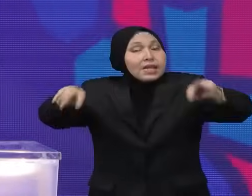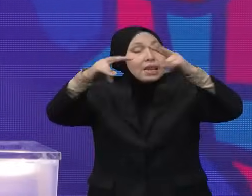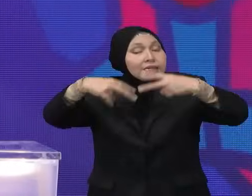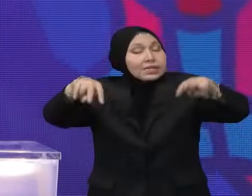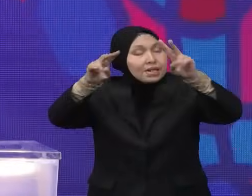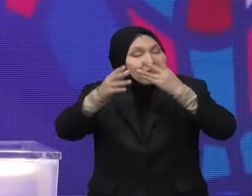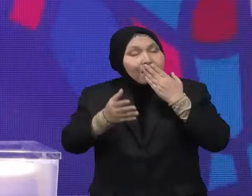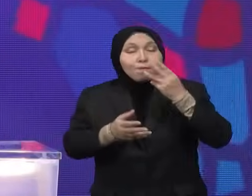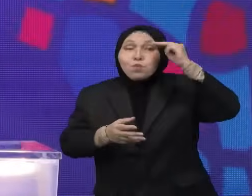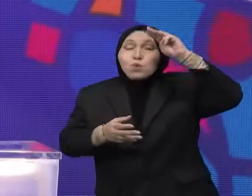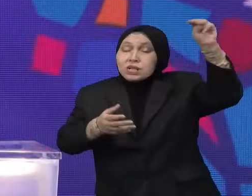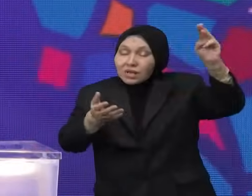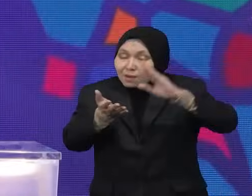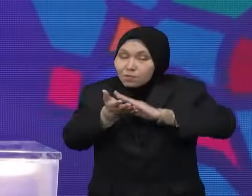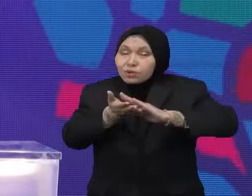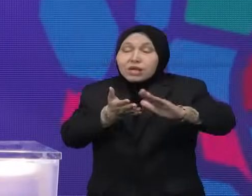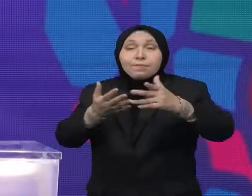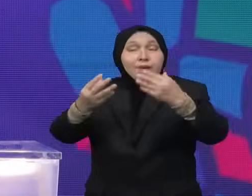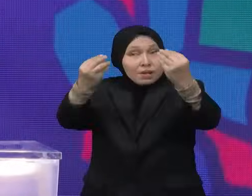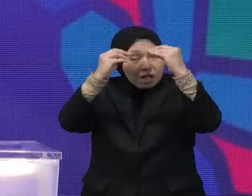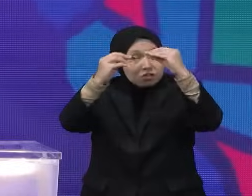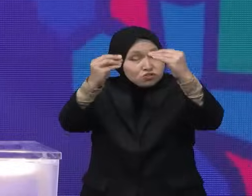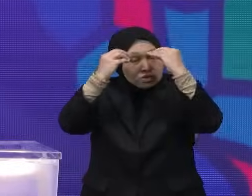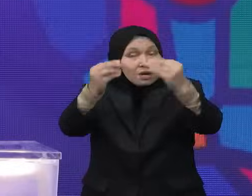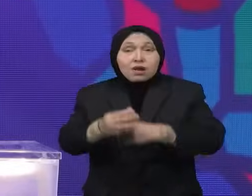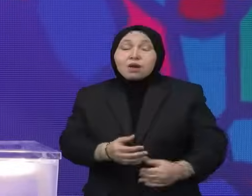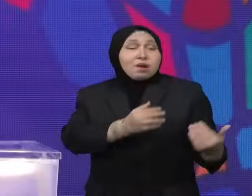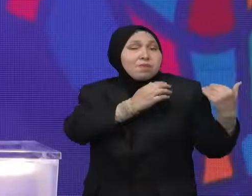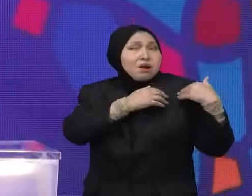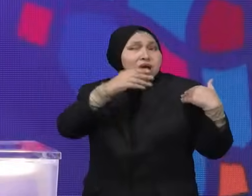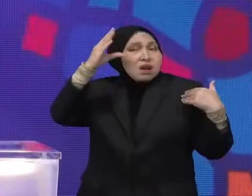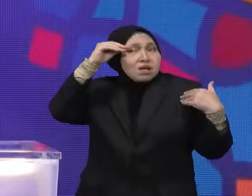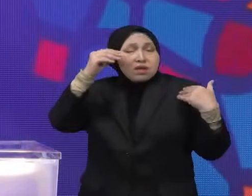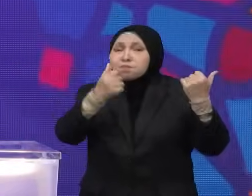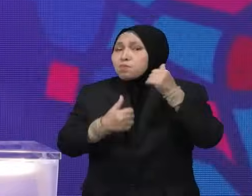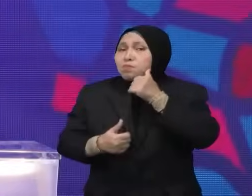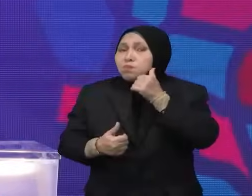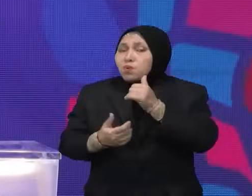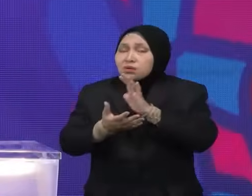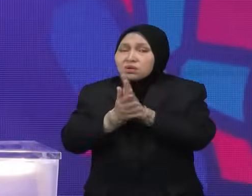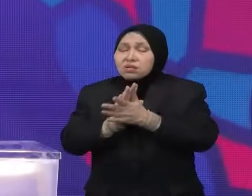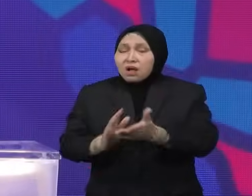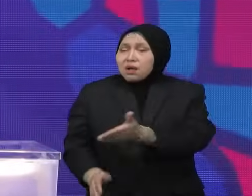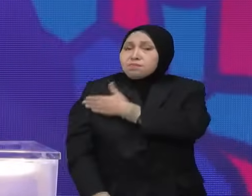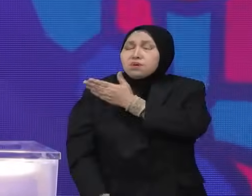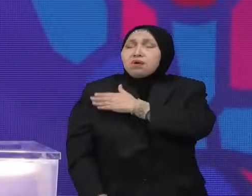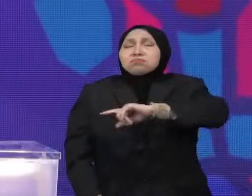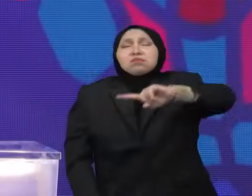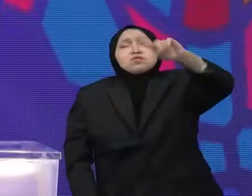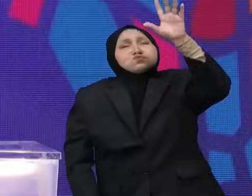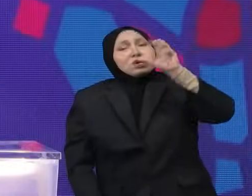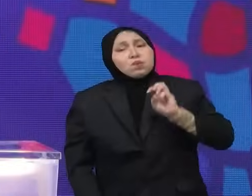murni. Kita nak ambil pengajaran daripada peranan seorang lelaki, seorang wanita, sebagai hamba Allah